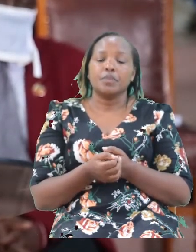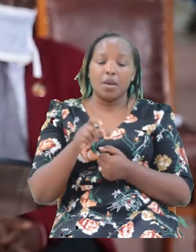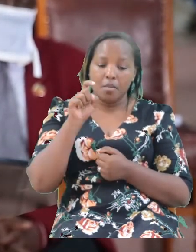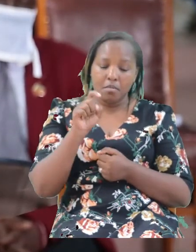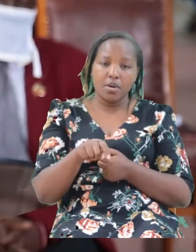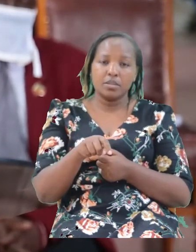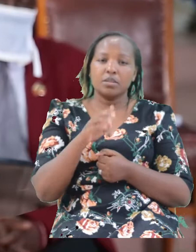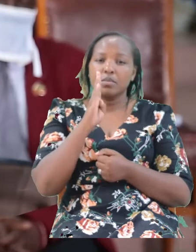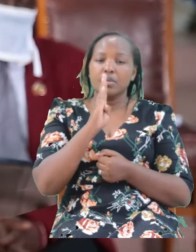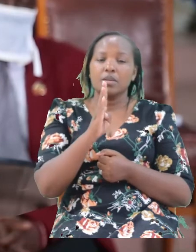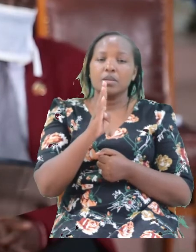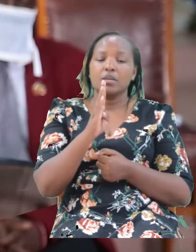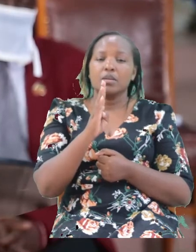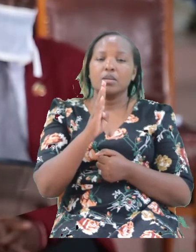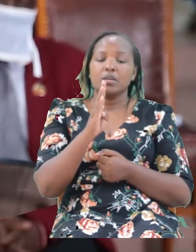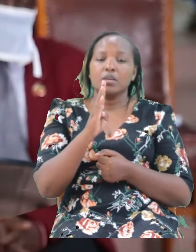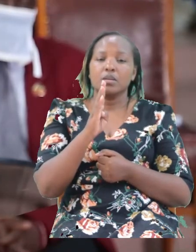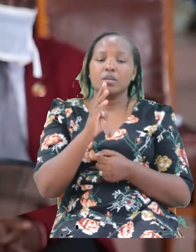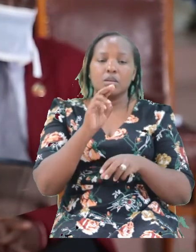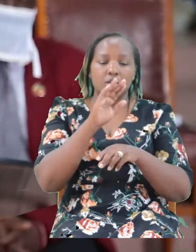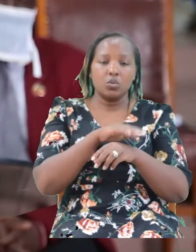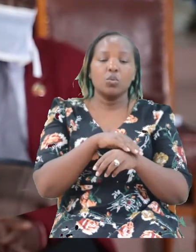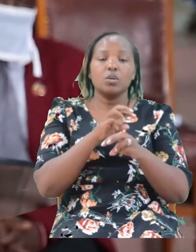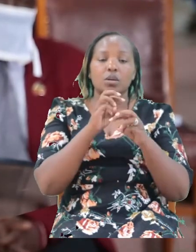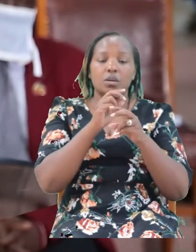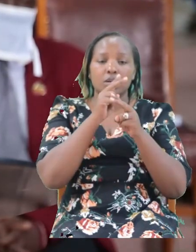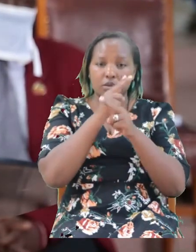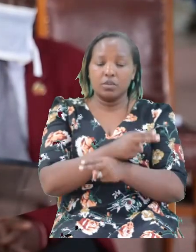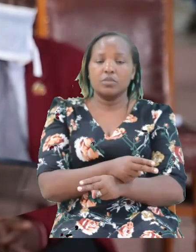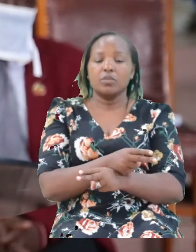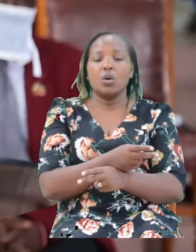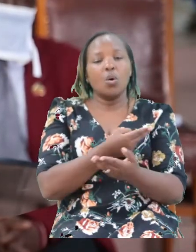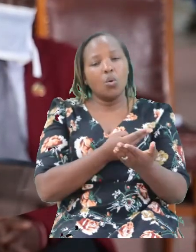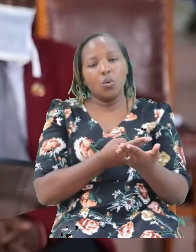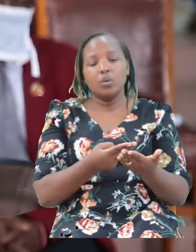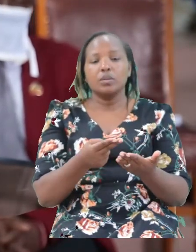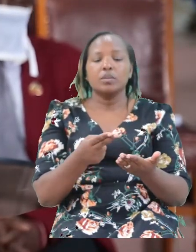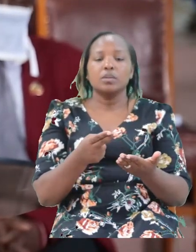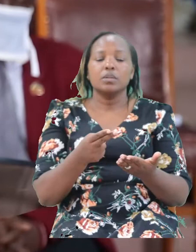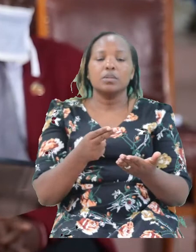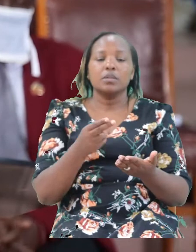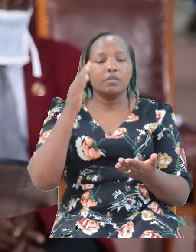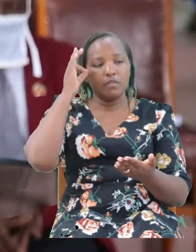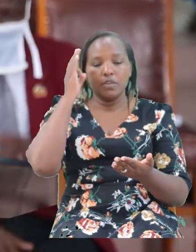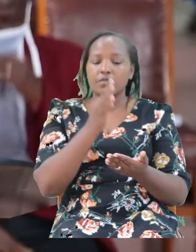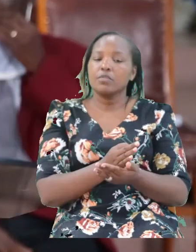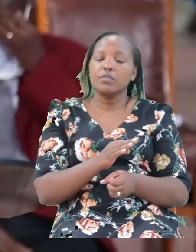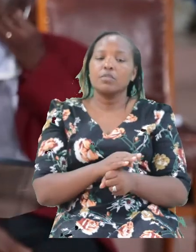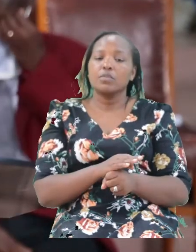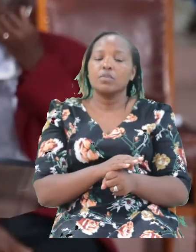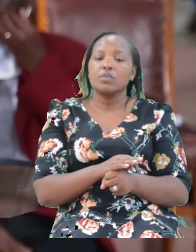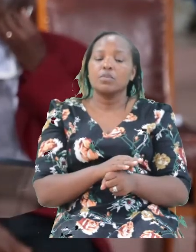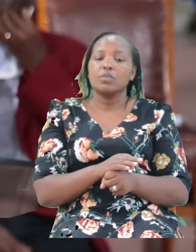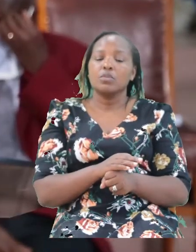Lazima uwe uwakili wako uonekane ukiwa na utakatifu na uaminifu, kwa